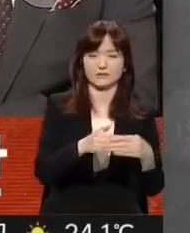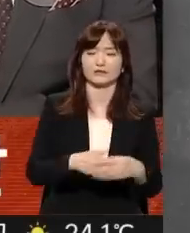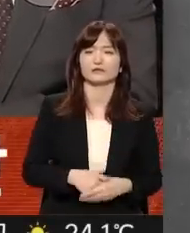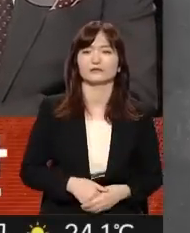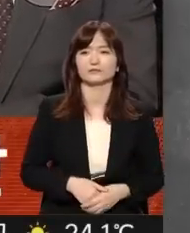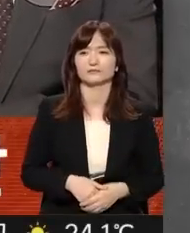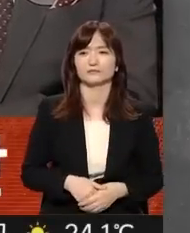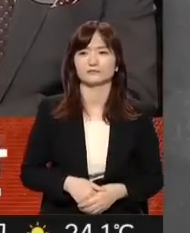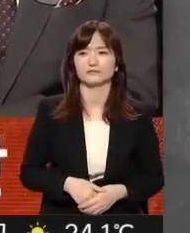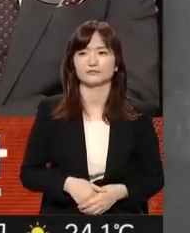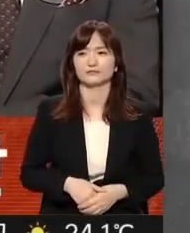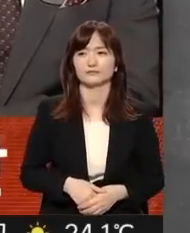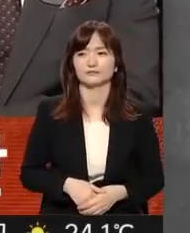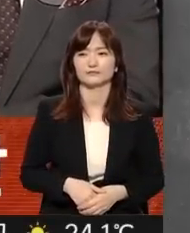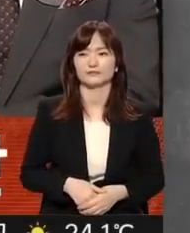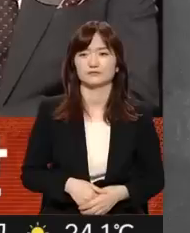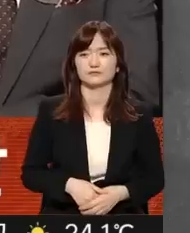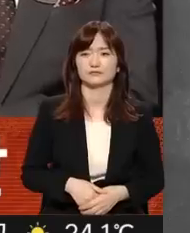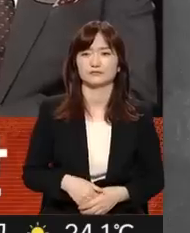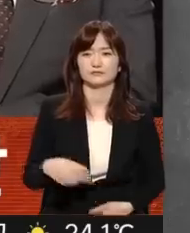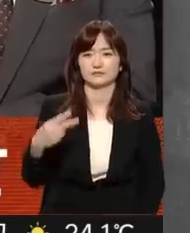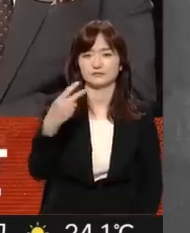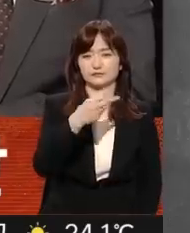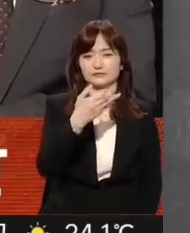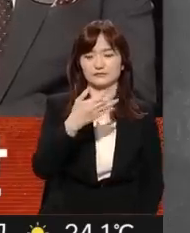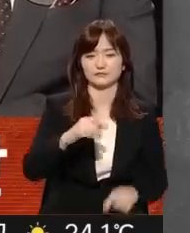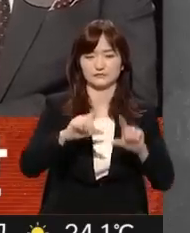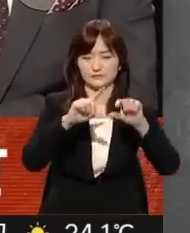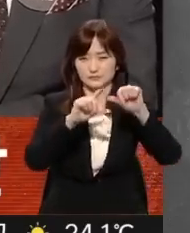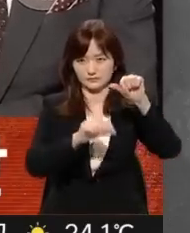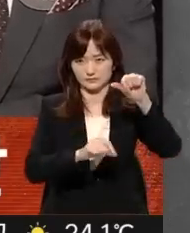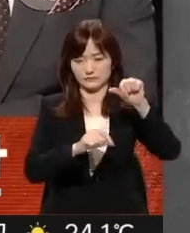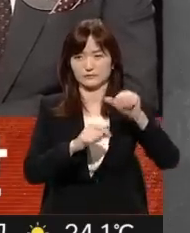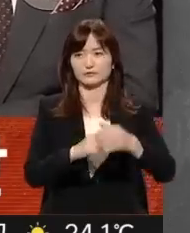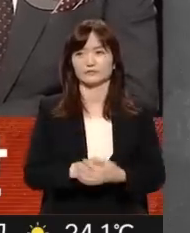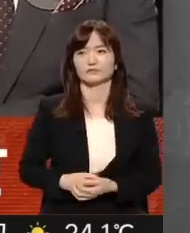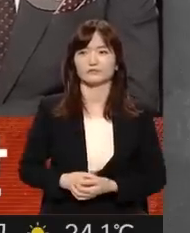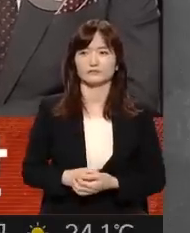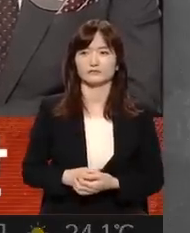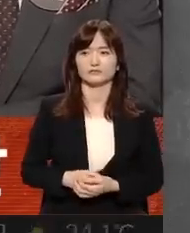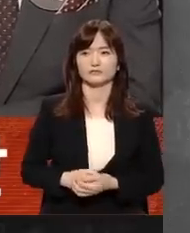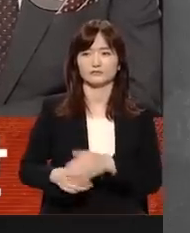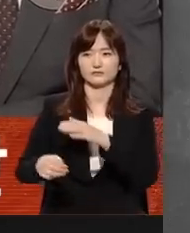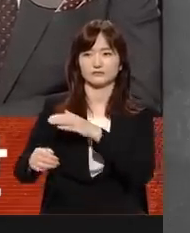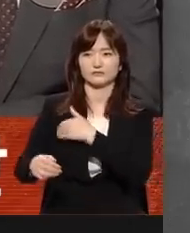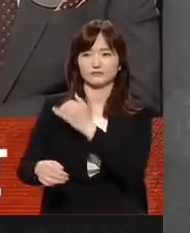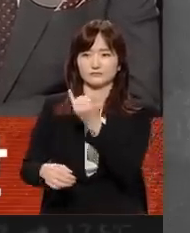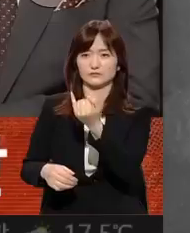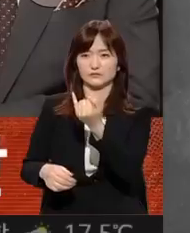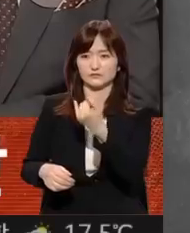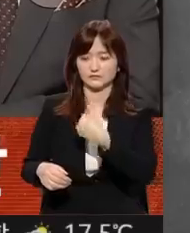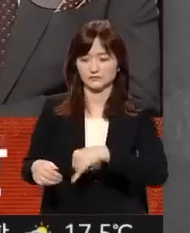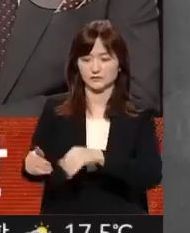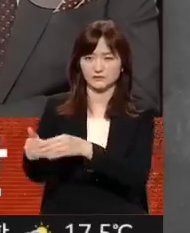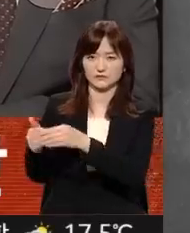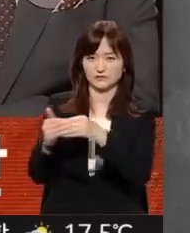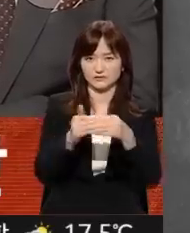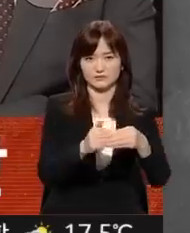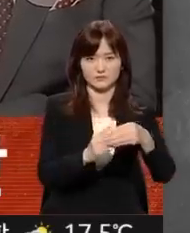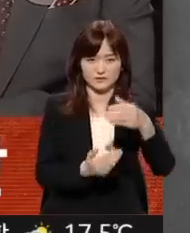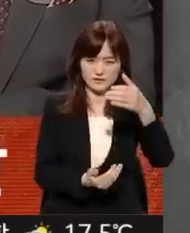명을 데리고 오고 2019년 5월 달에 이 아이를 집으로 직접 데리고 오면서 사건이 커지게